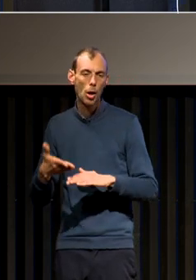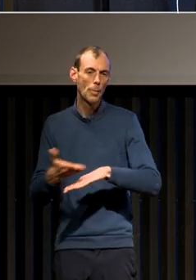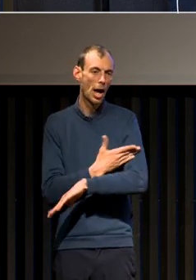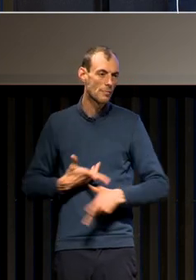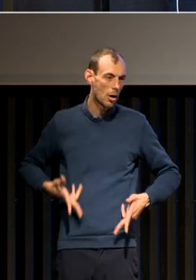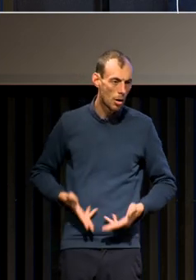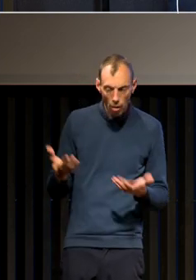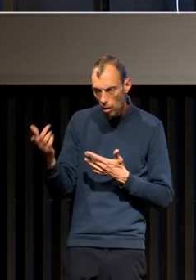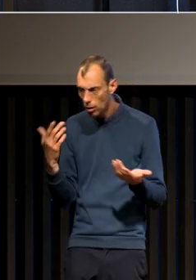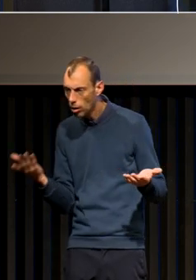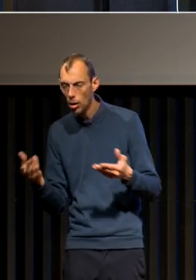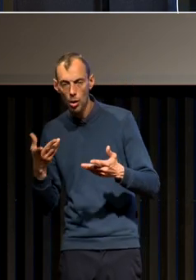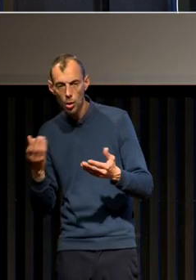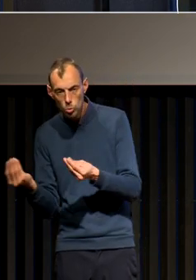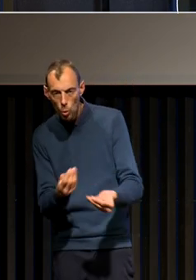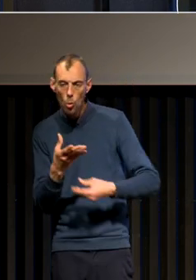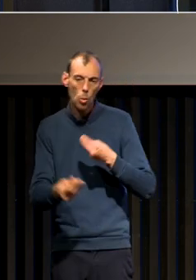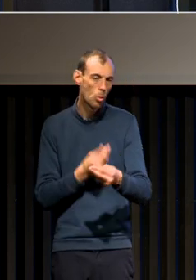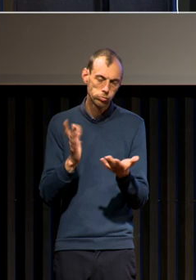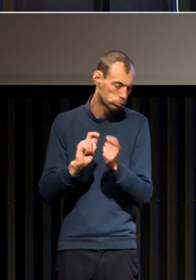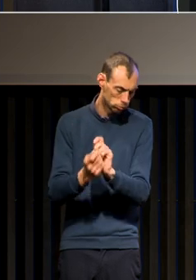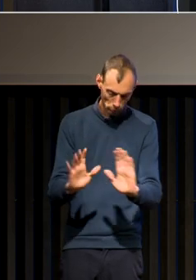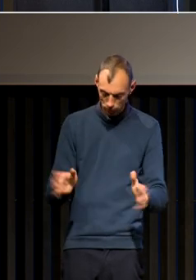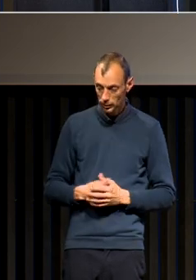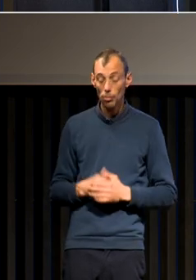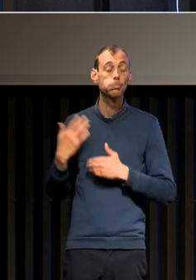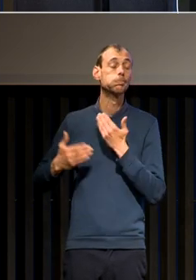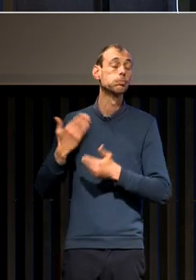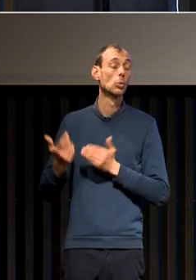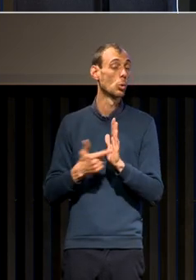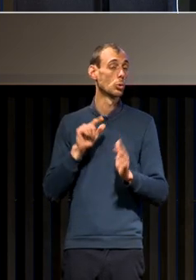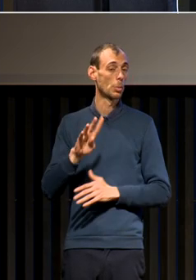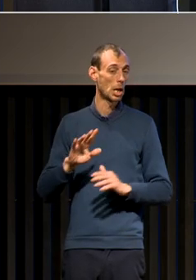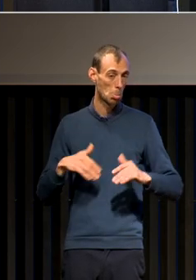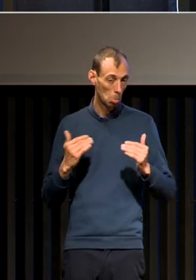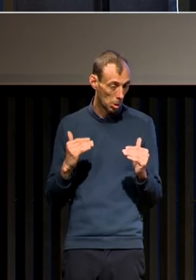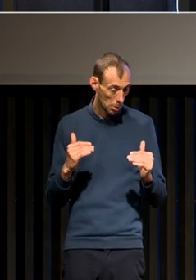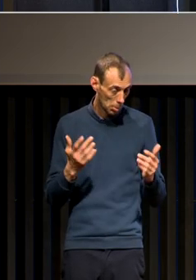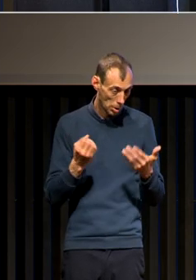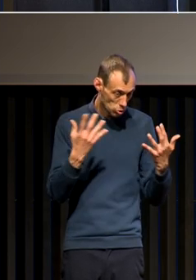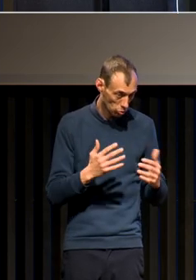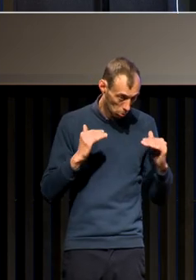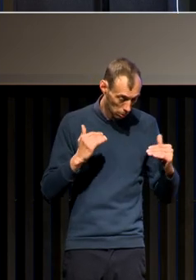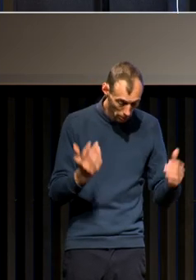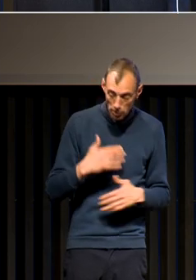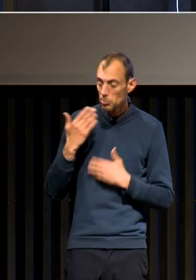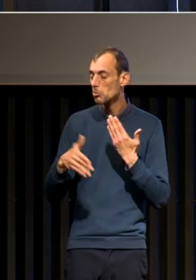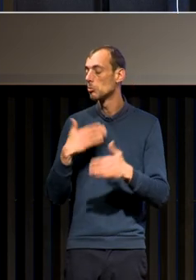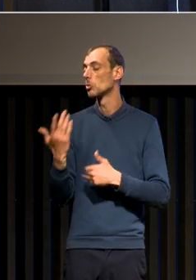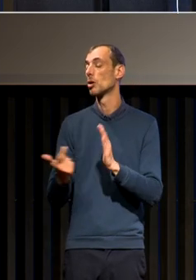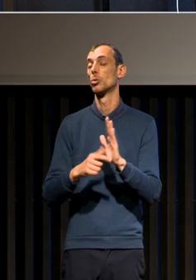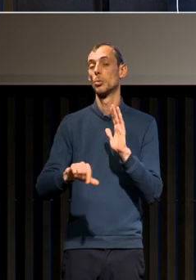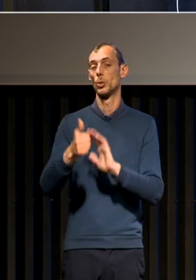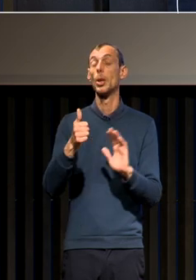Ensuite, en 2004, ça n'a pas bougé. On est passé de 5 à 10 enfants nés par donneur. En 2011,